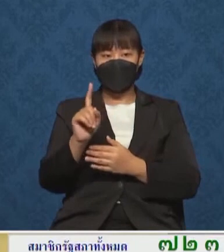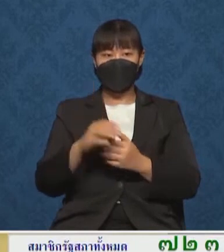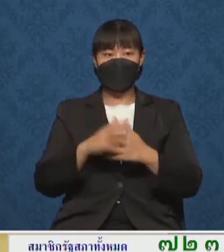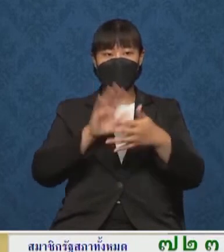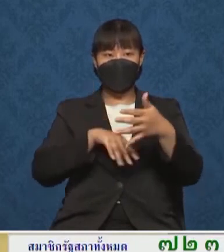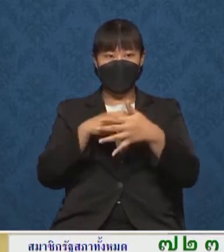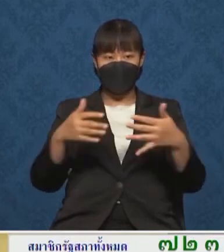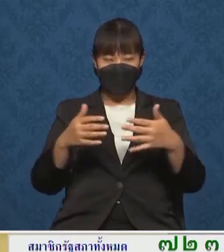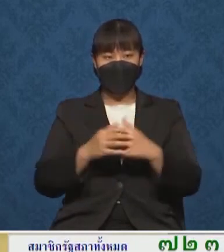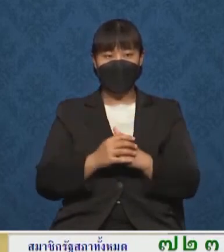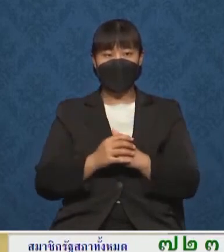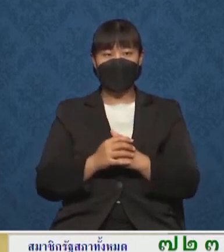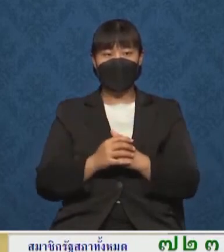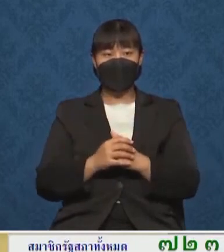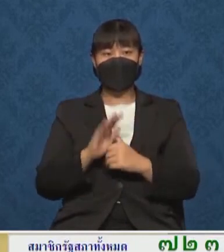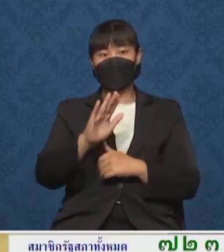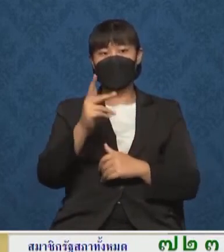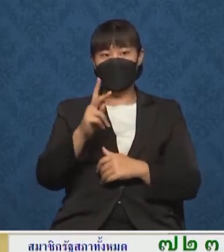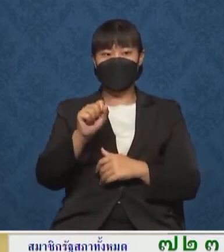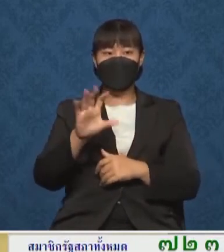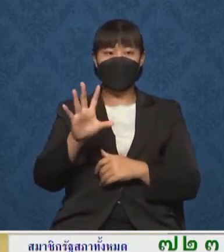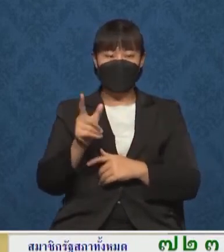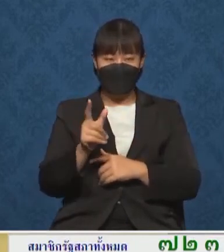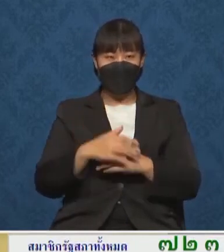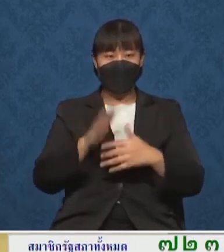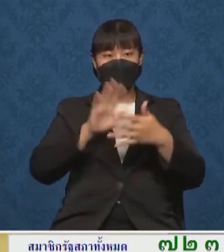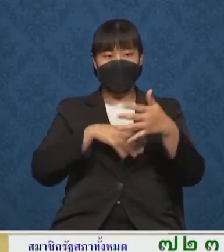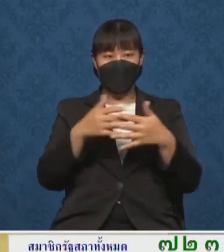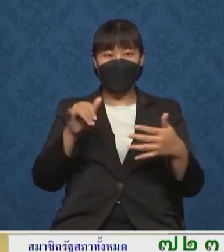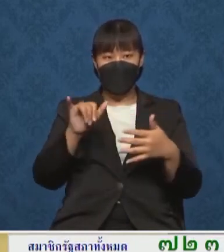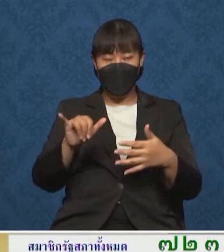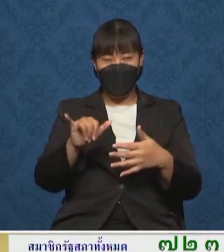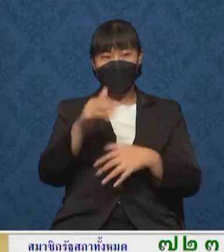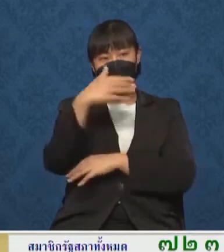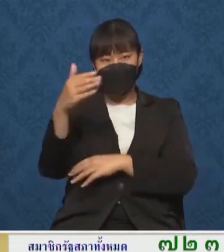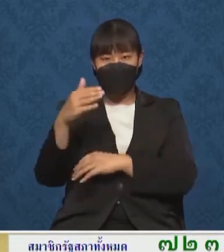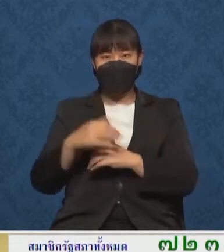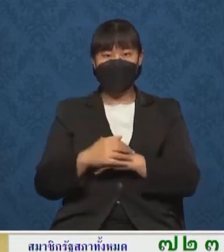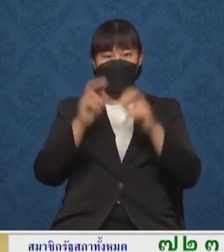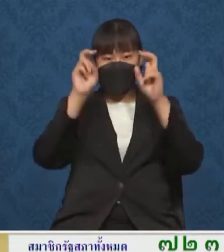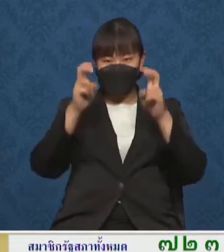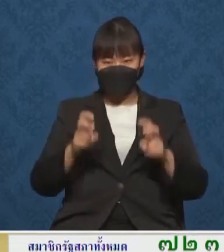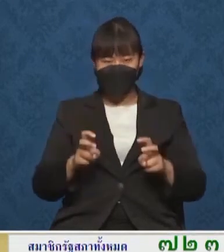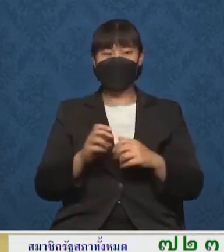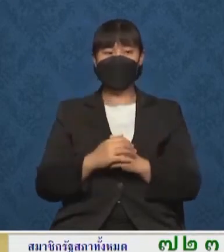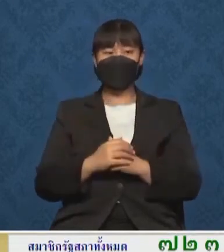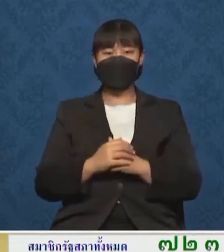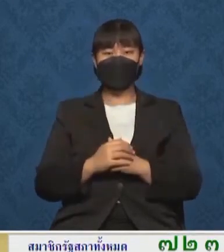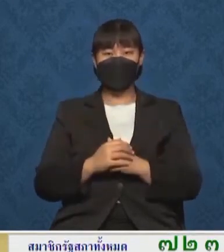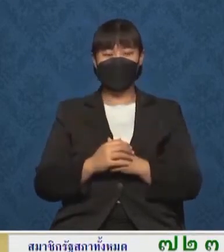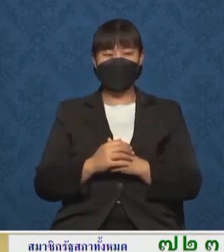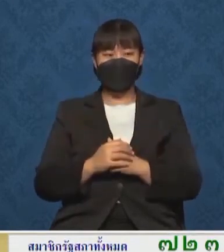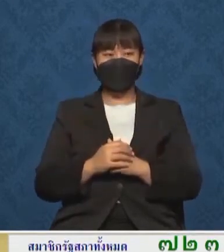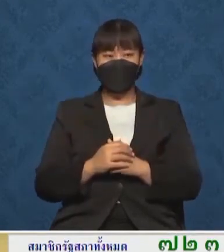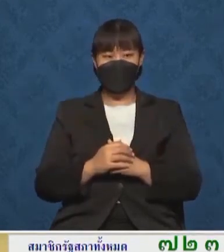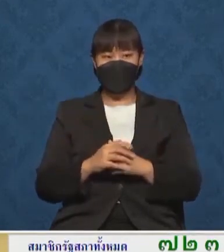กเราก็คือว่าแผนปฏิรูปของคสช.และแผนยุทธศาสตร์ชาติก็คือว่ามีหลายประเด็นเหลือเกินนะครับที่เป็นที่ถกเถียงในสังคมแ